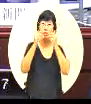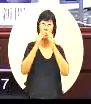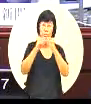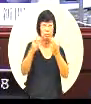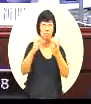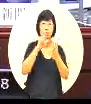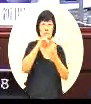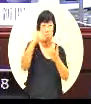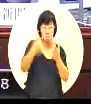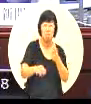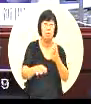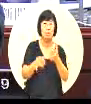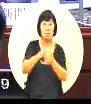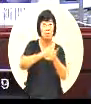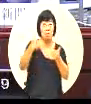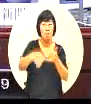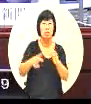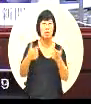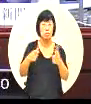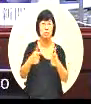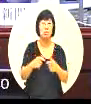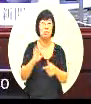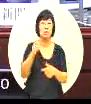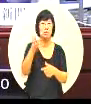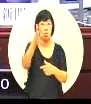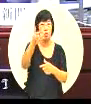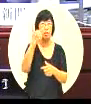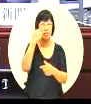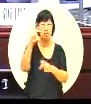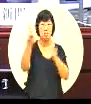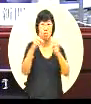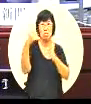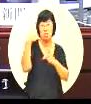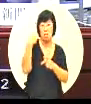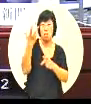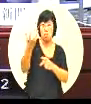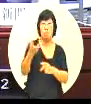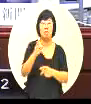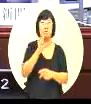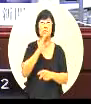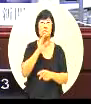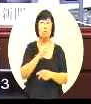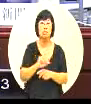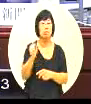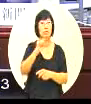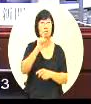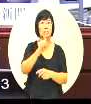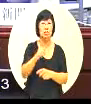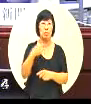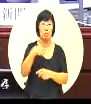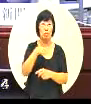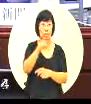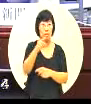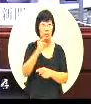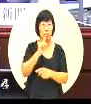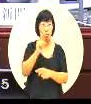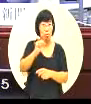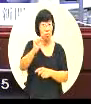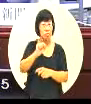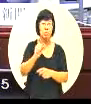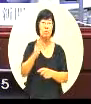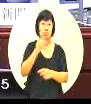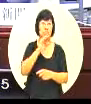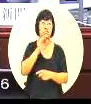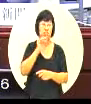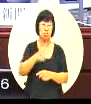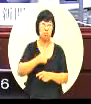糟。 但是我们负债最多啊，你不能否定。 今天负债 你 能够 否定，那年负债最多啊。 我承认，但是